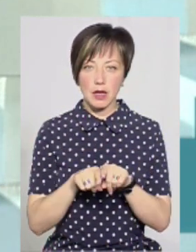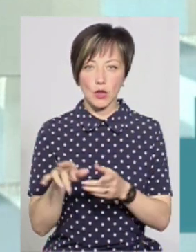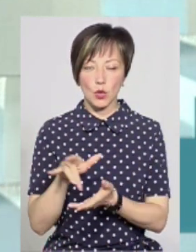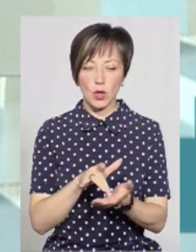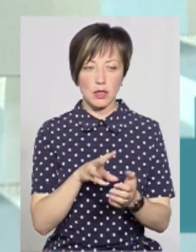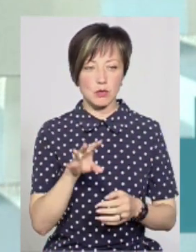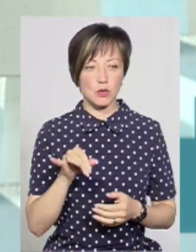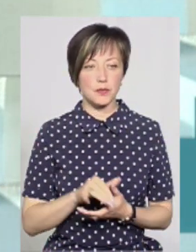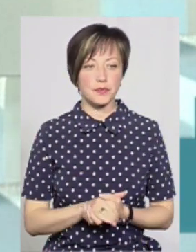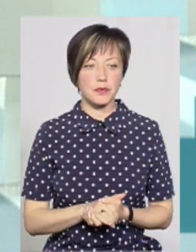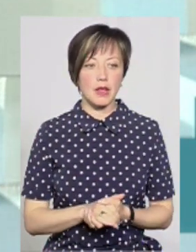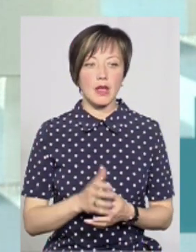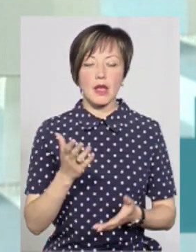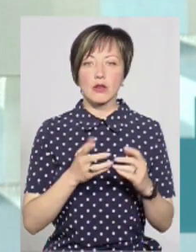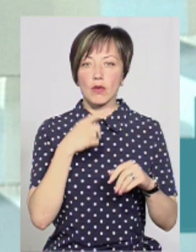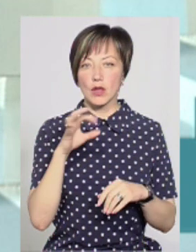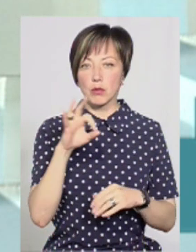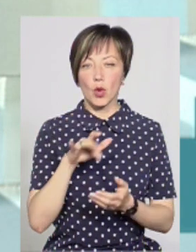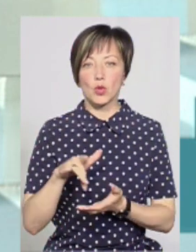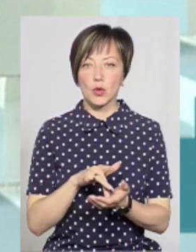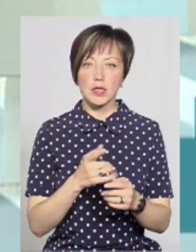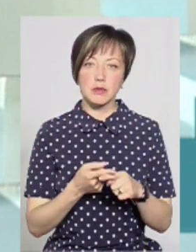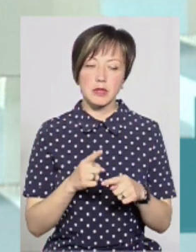туризму. Якщо говорити про туризм, то це